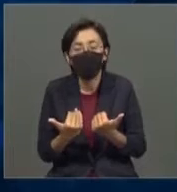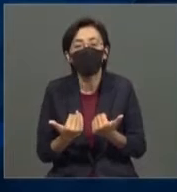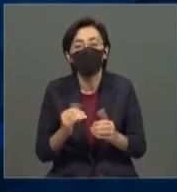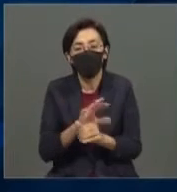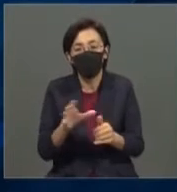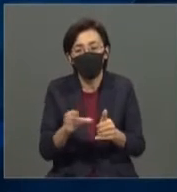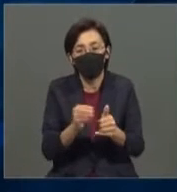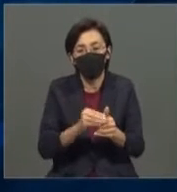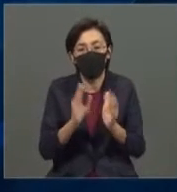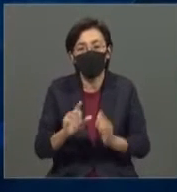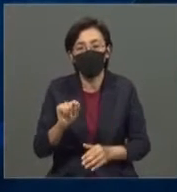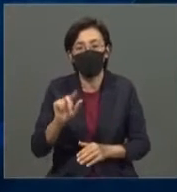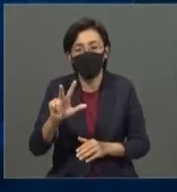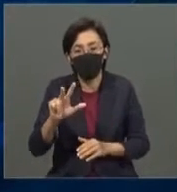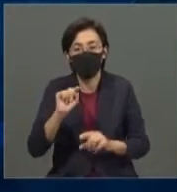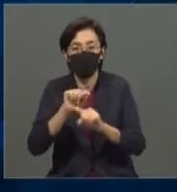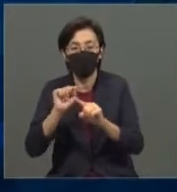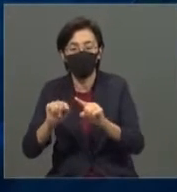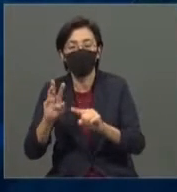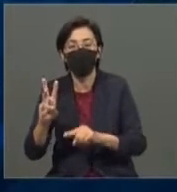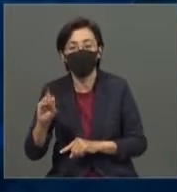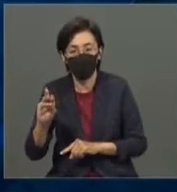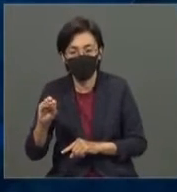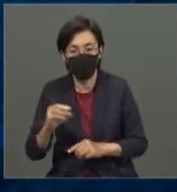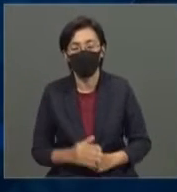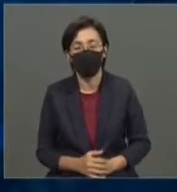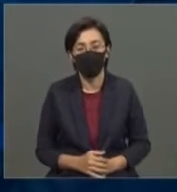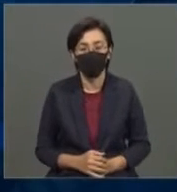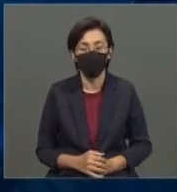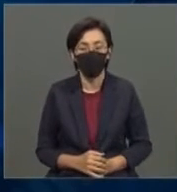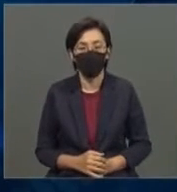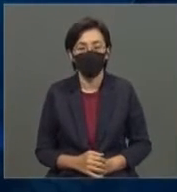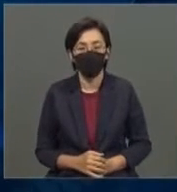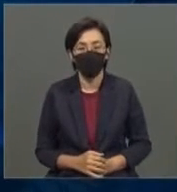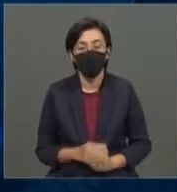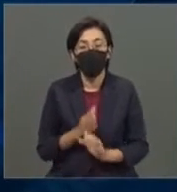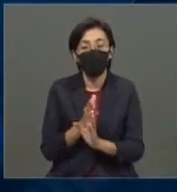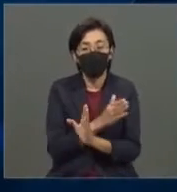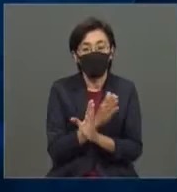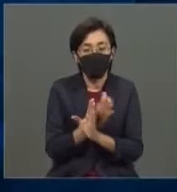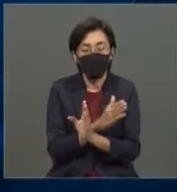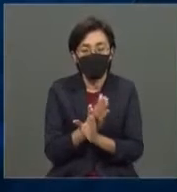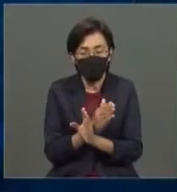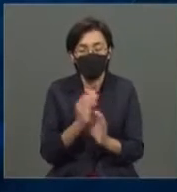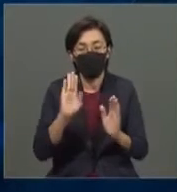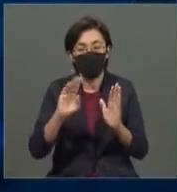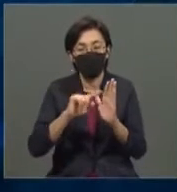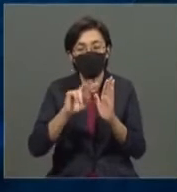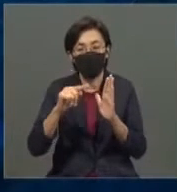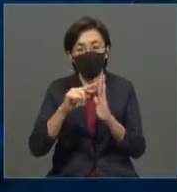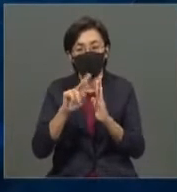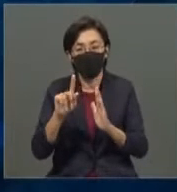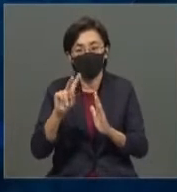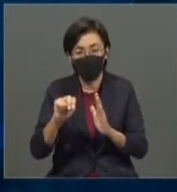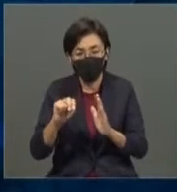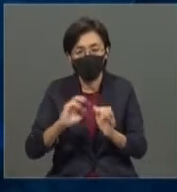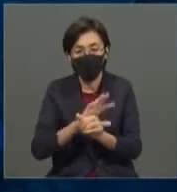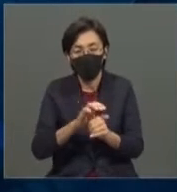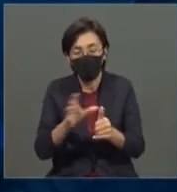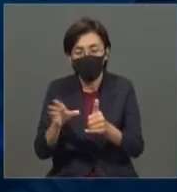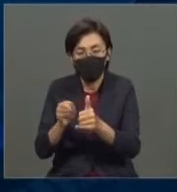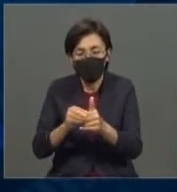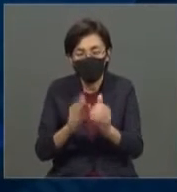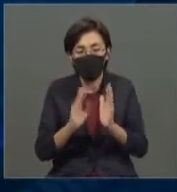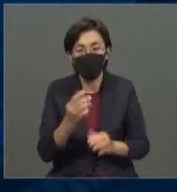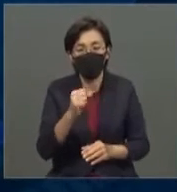ดเชื้อ23คนคิดเป็น 60% นะครับรายก่อนหน้านี้ก็คือของบางเขนเนี่ยนะครับม